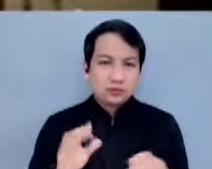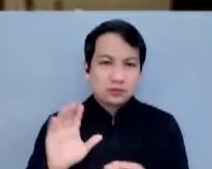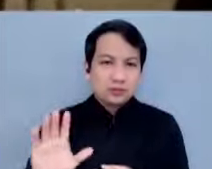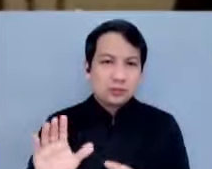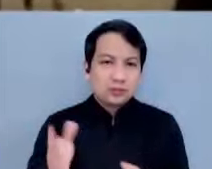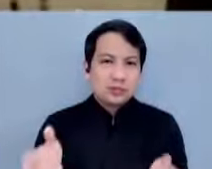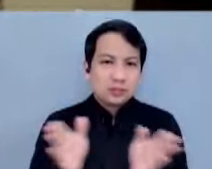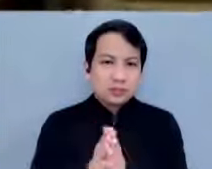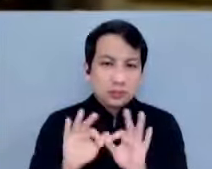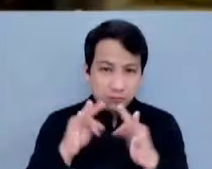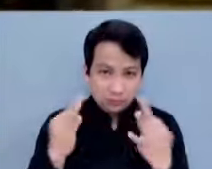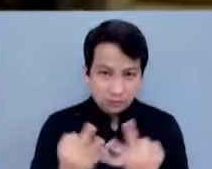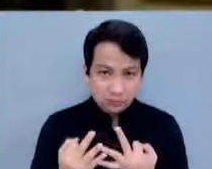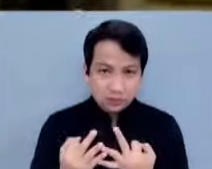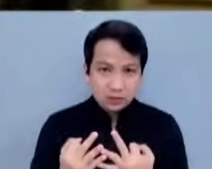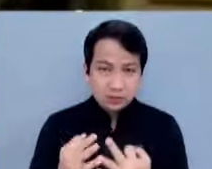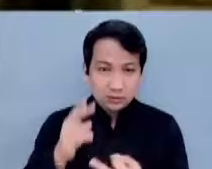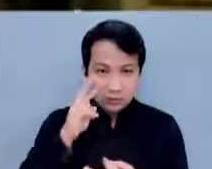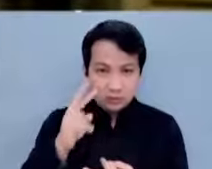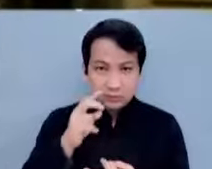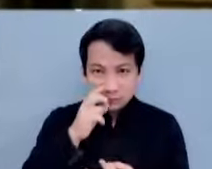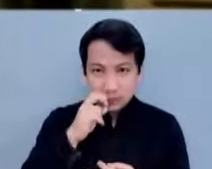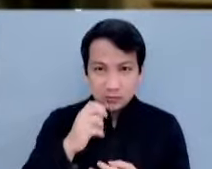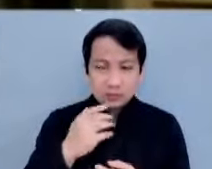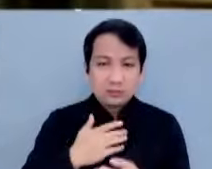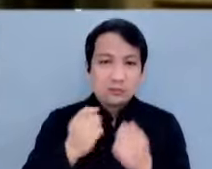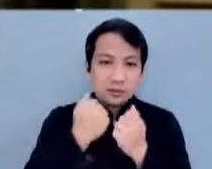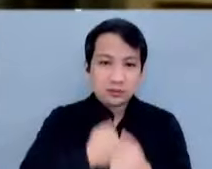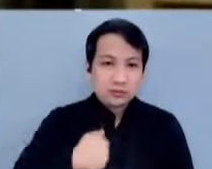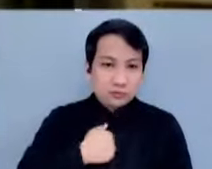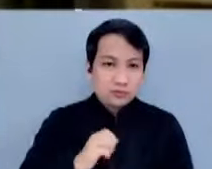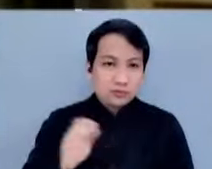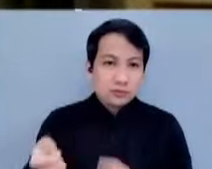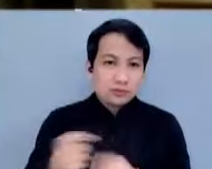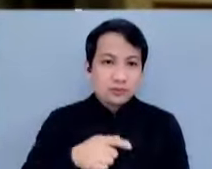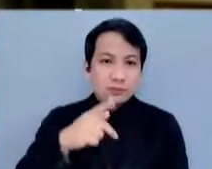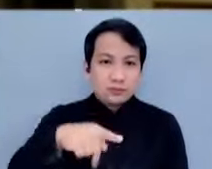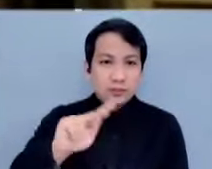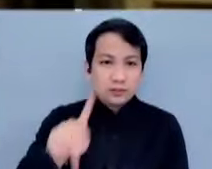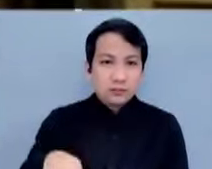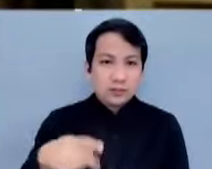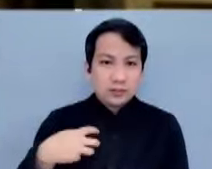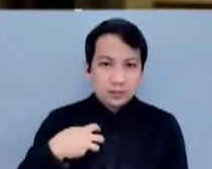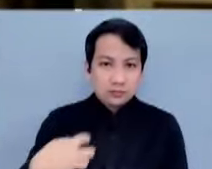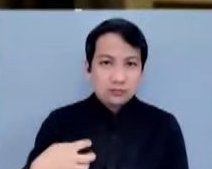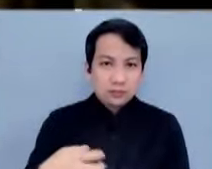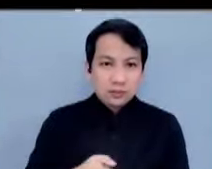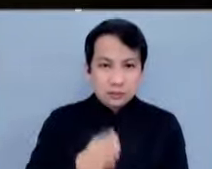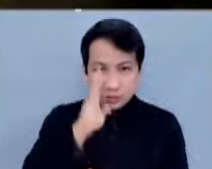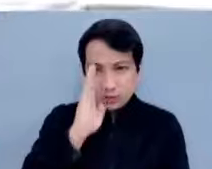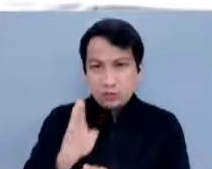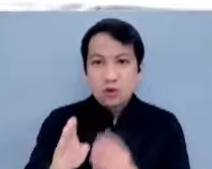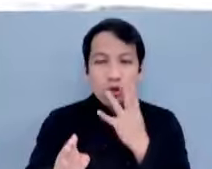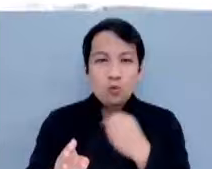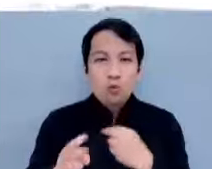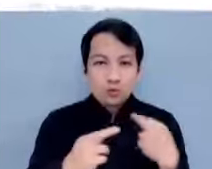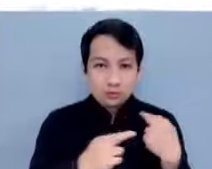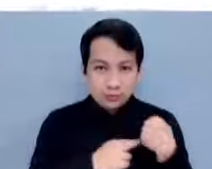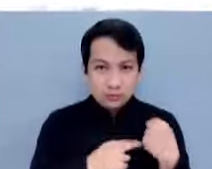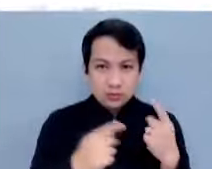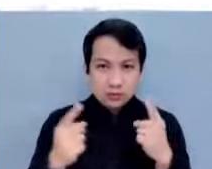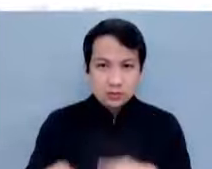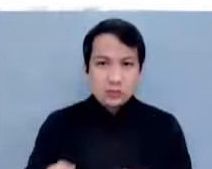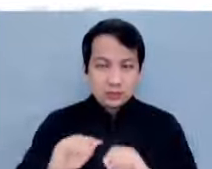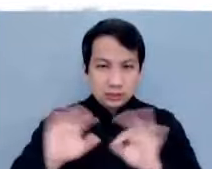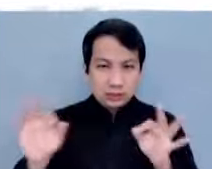pamilyang naiwan ni Valdez, public apology mula sa PNP at sa mga pulis na may direktang pananagutan sa investigasyon. Paglilinaw naman ni